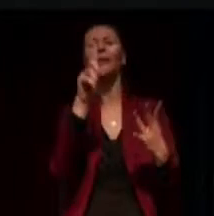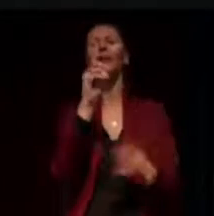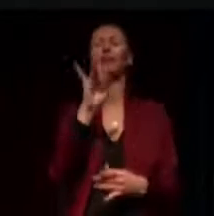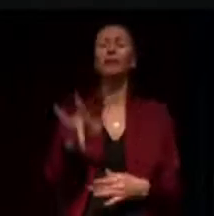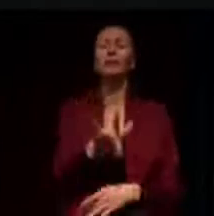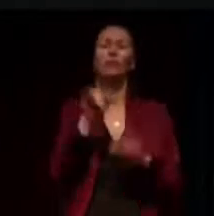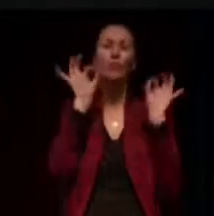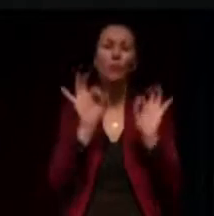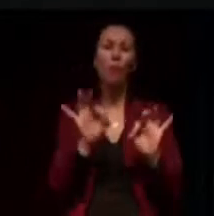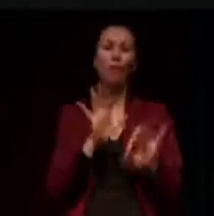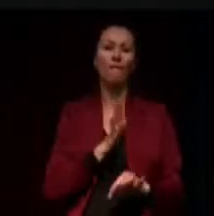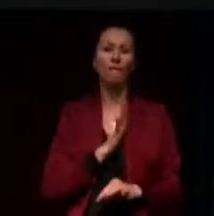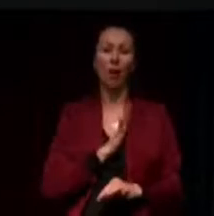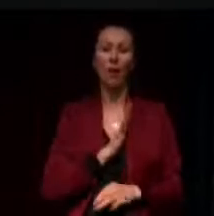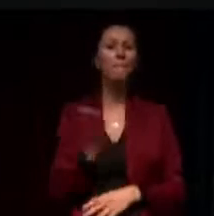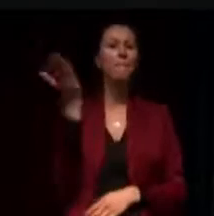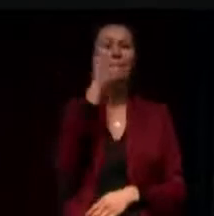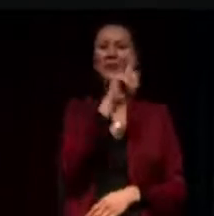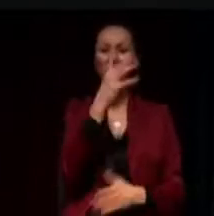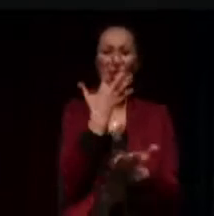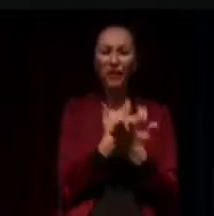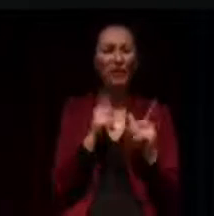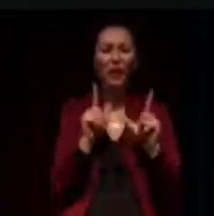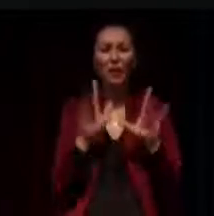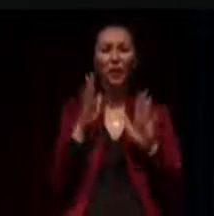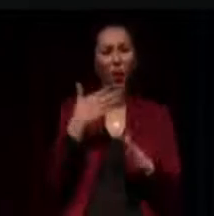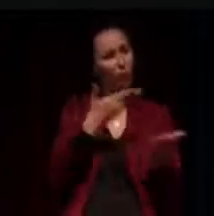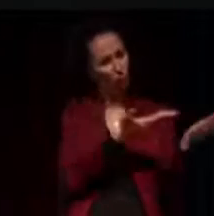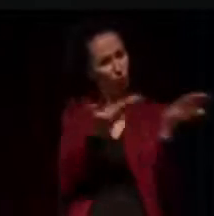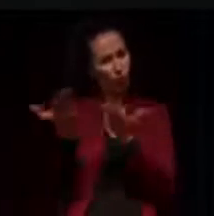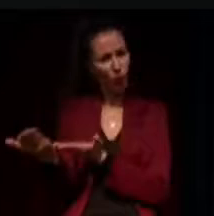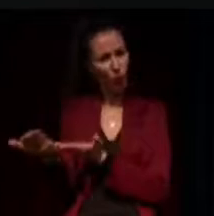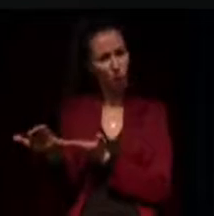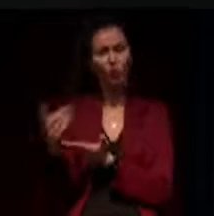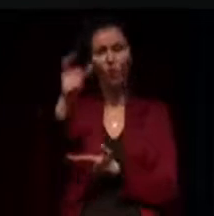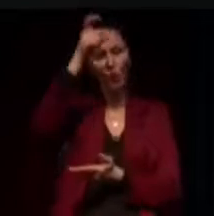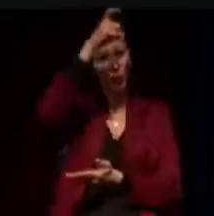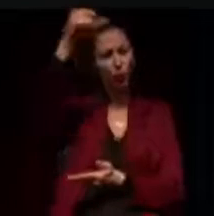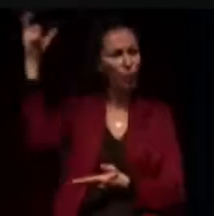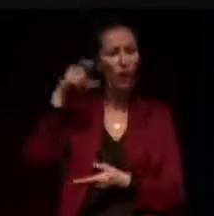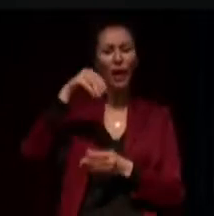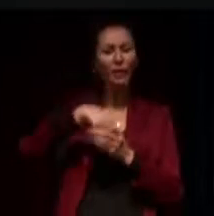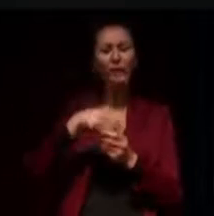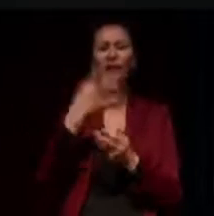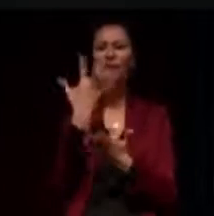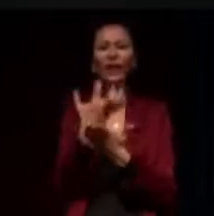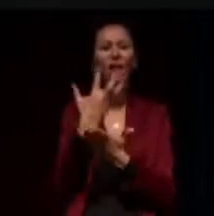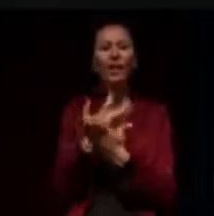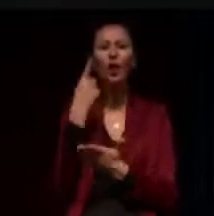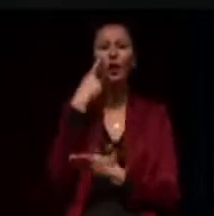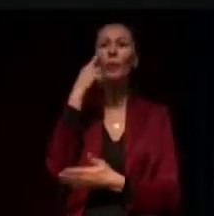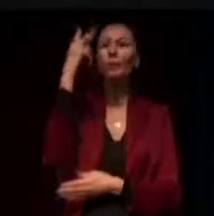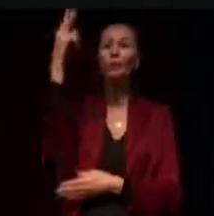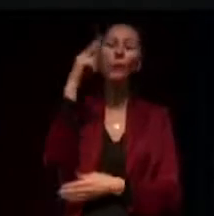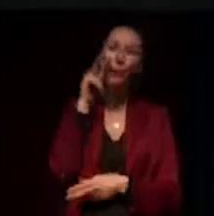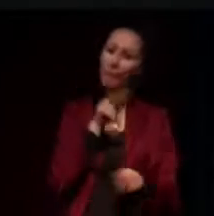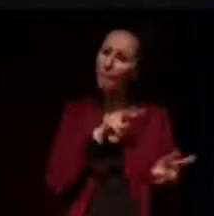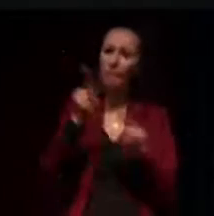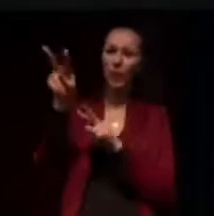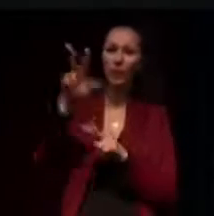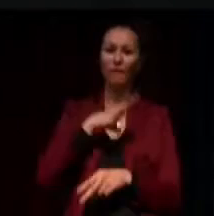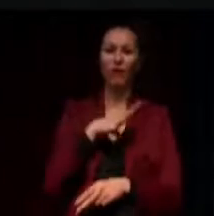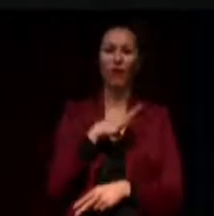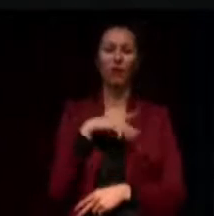Bu için başka bir veriye gerek yok. Buyurun gelin. Türkiye İstatistik Kurumu'nun verilerine, hükümetin verilerine.